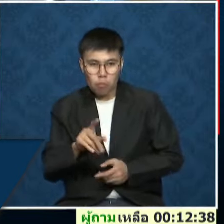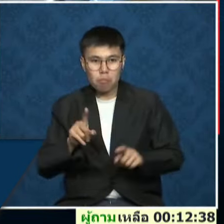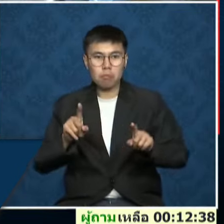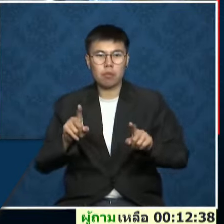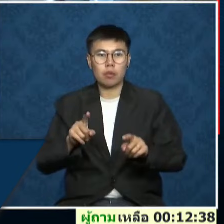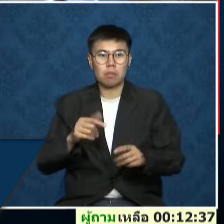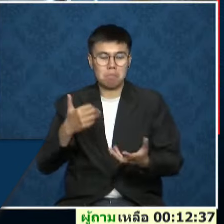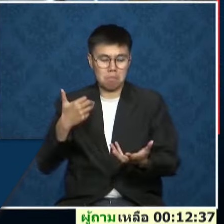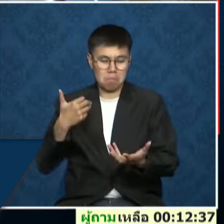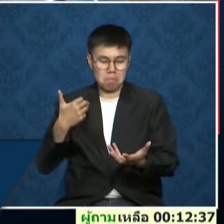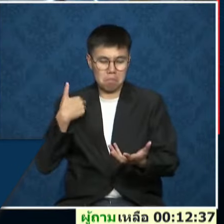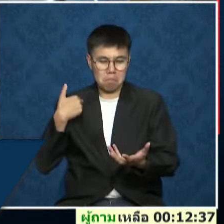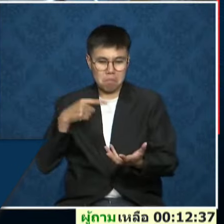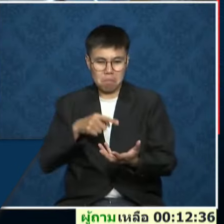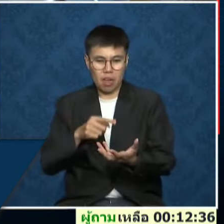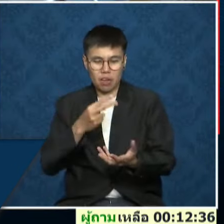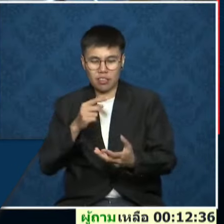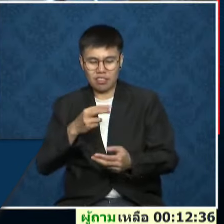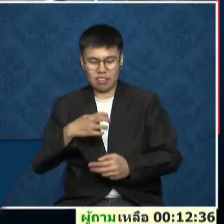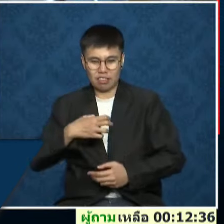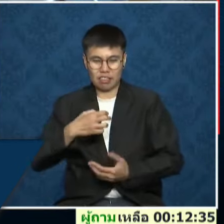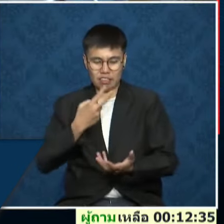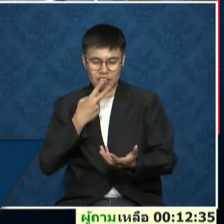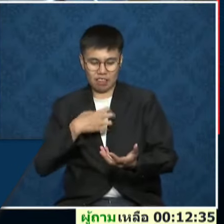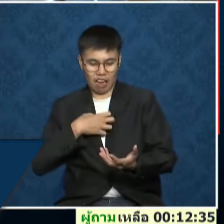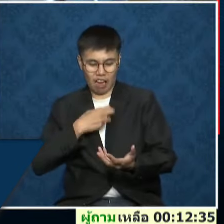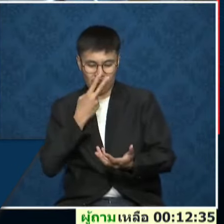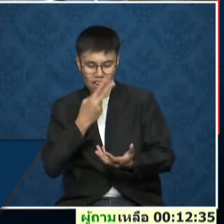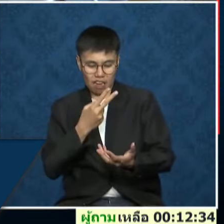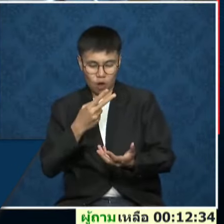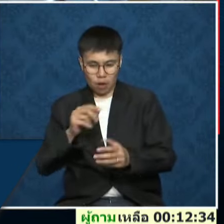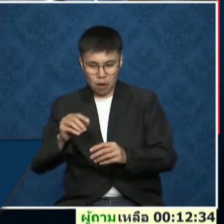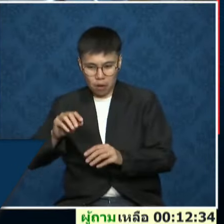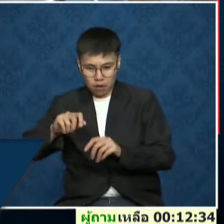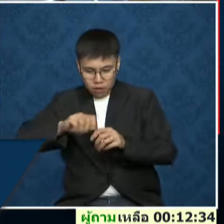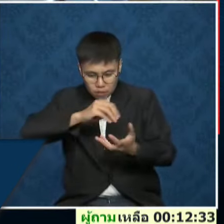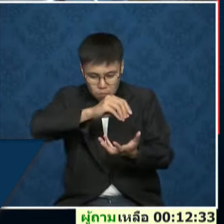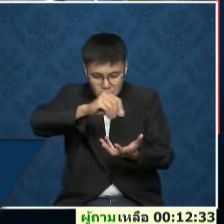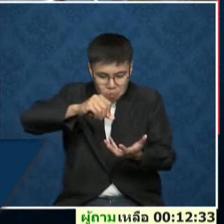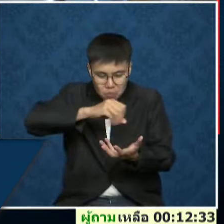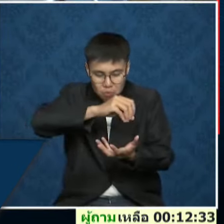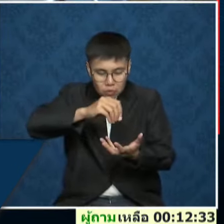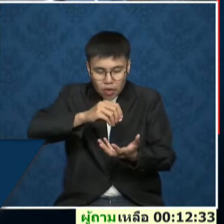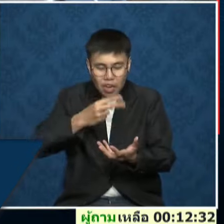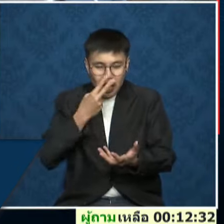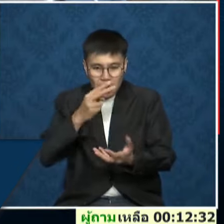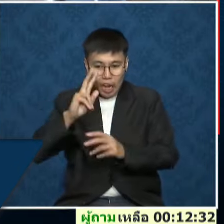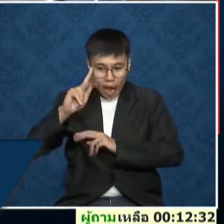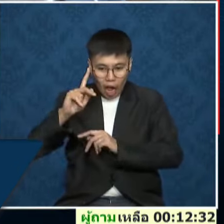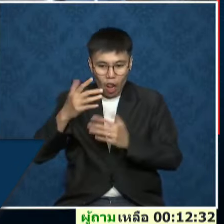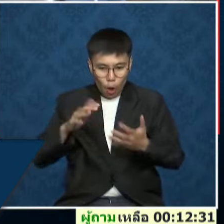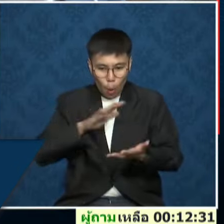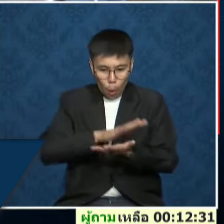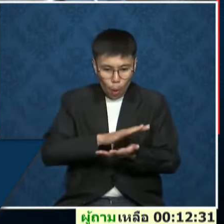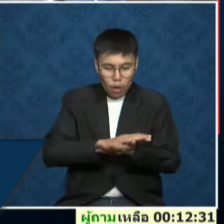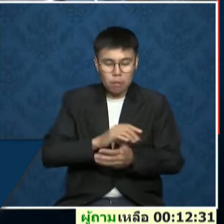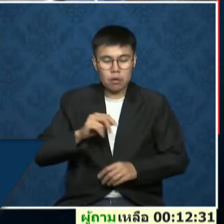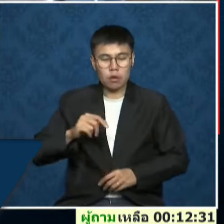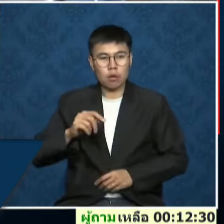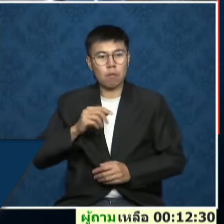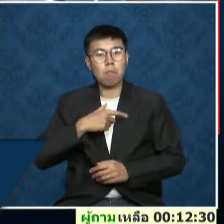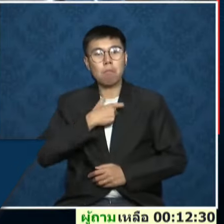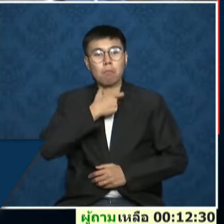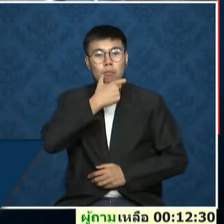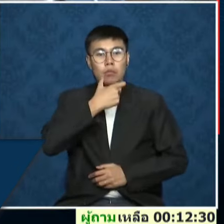เต็มไปหมดเราทุกคนก็คงเห็นตามภาพข่าวแล้วที่นักเรียนโรงเรียนราชประชานุเคราะห์21แม่ฮ่องสอนแชร์กันม